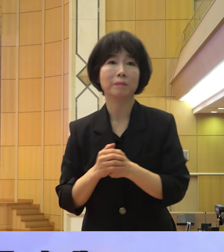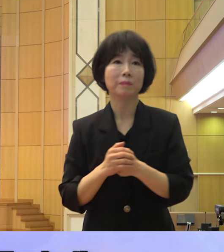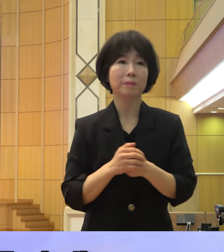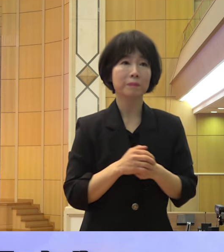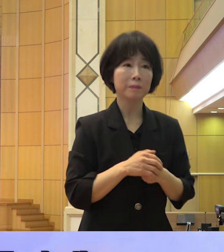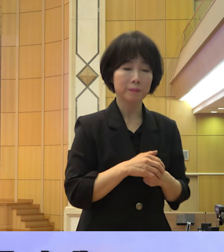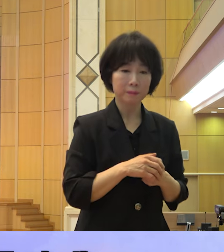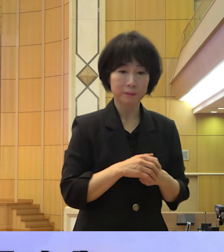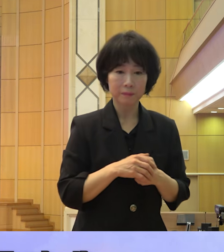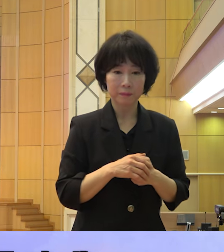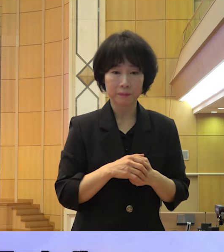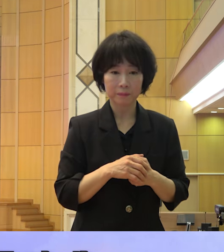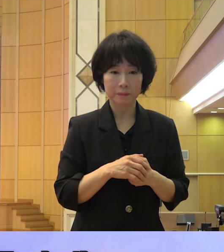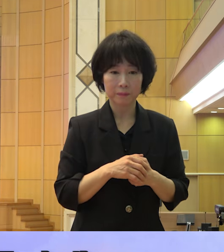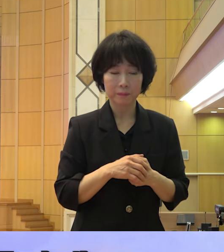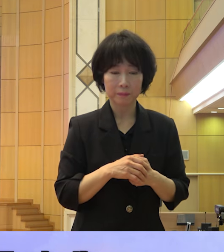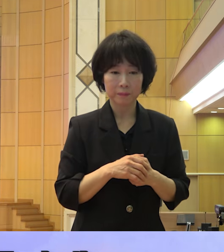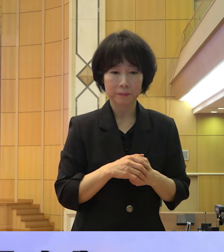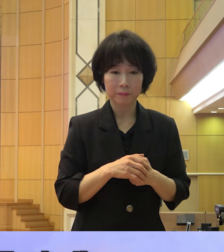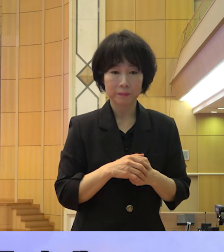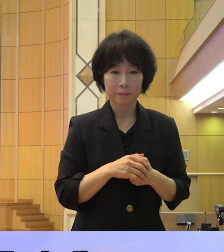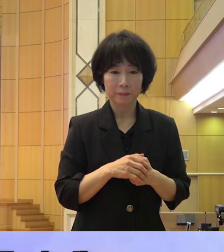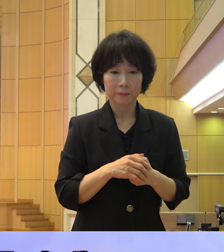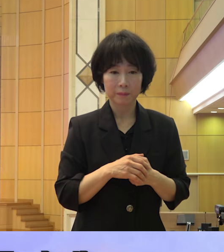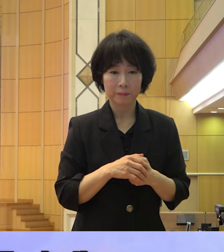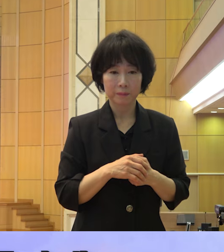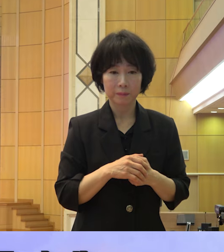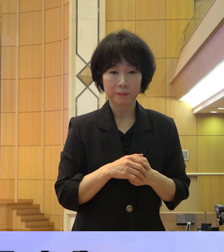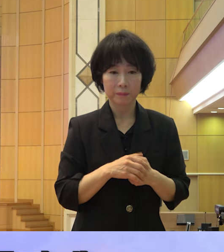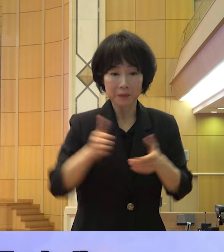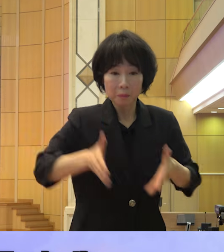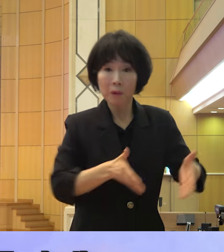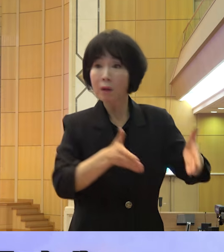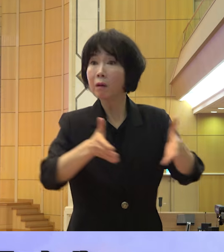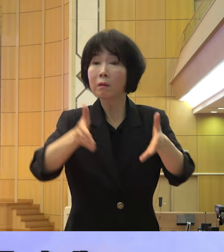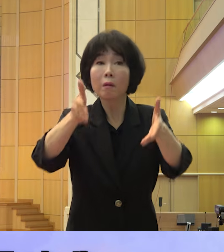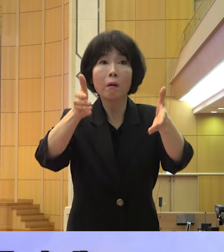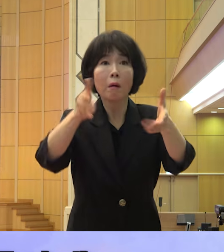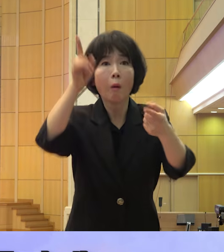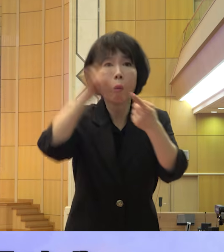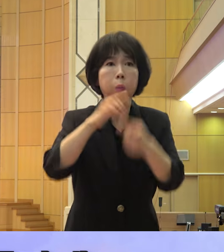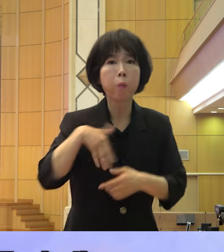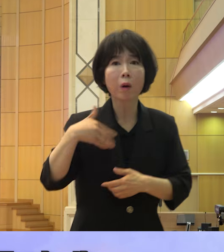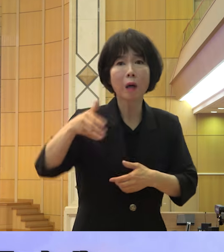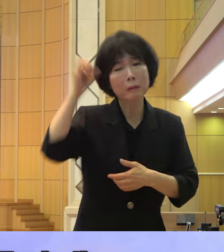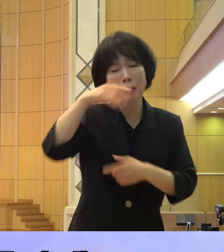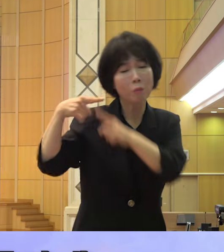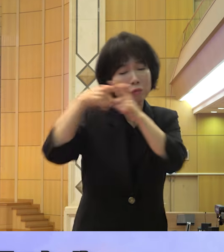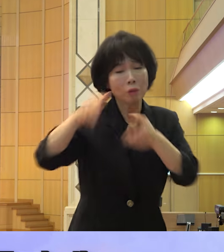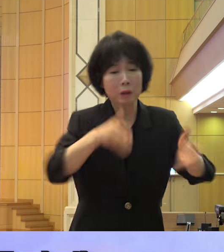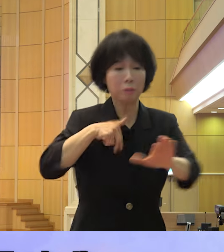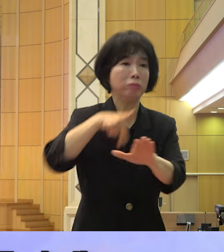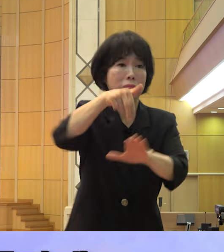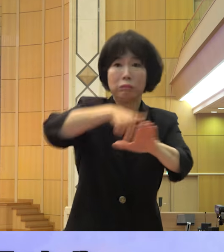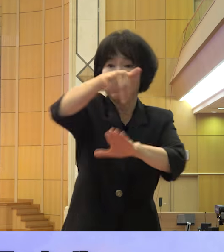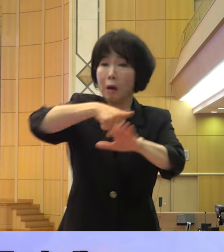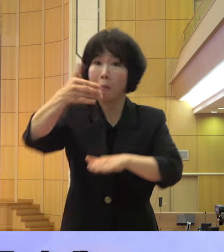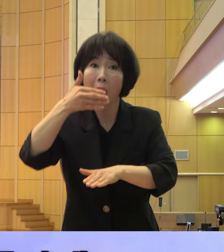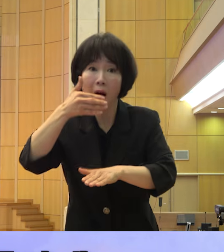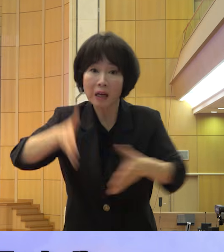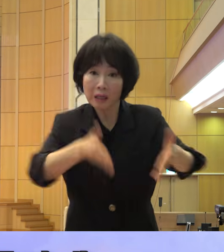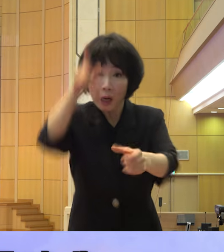않습니까? 아는 길도 물어가라대는데 그냥 무조건 길도 모르고 그냥 가요? 가요, 안 가요?